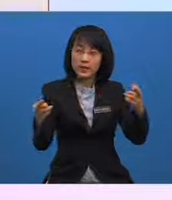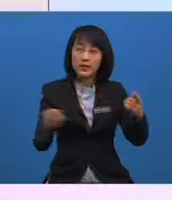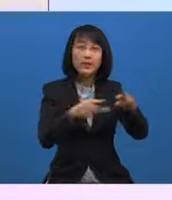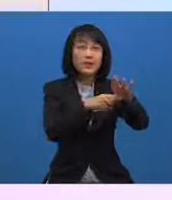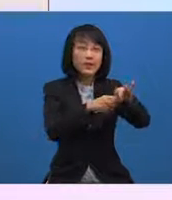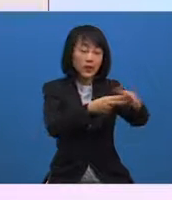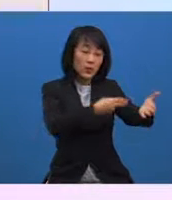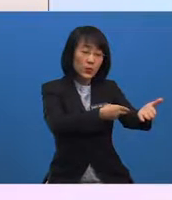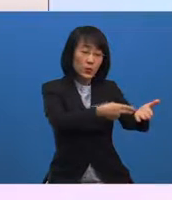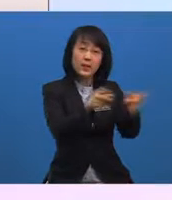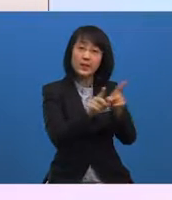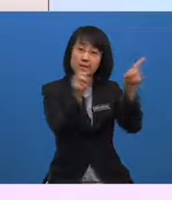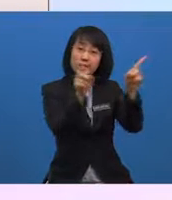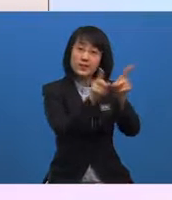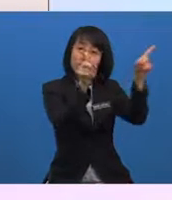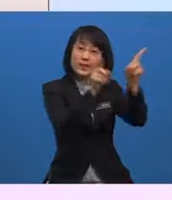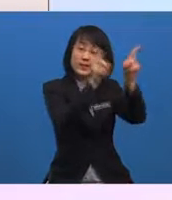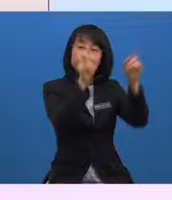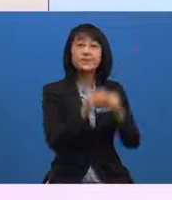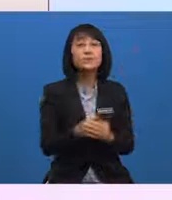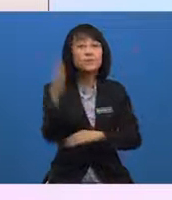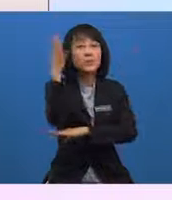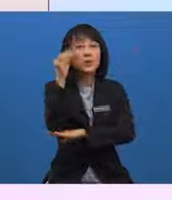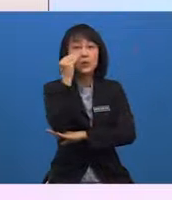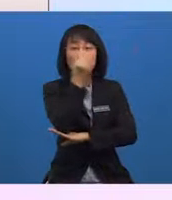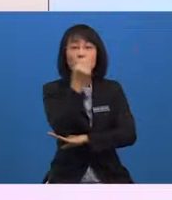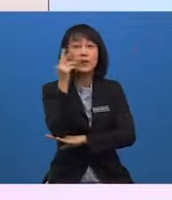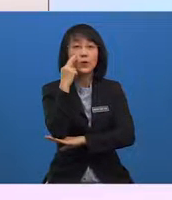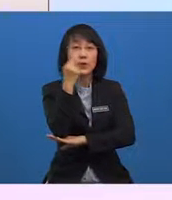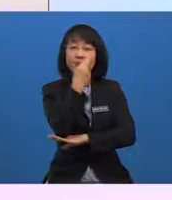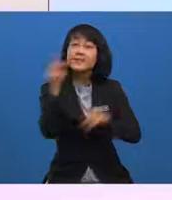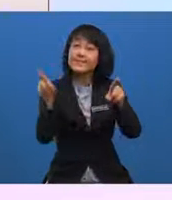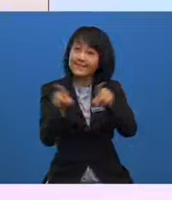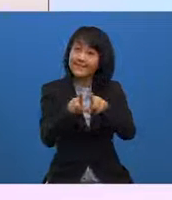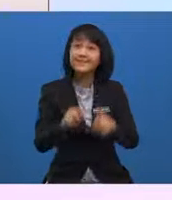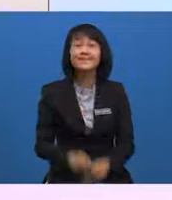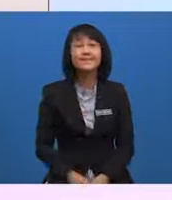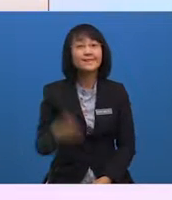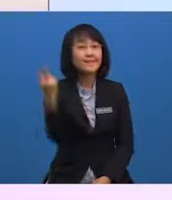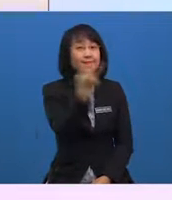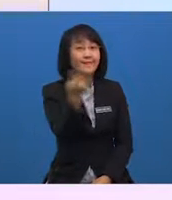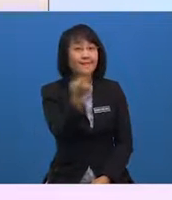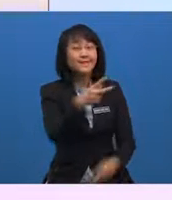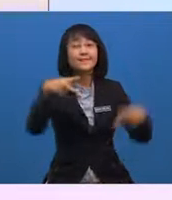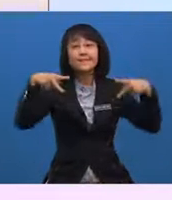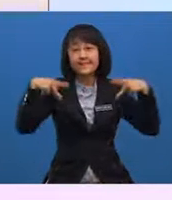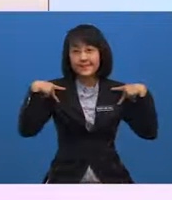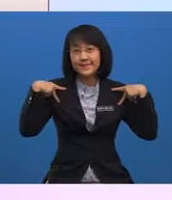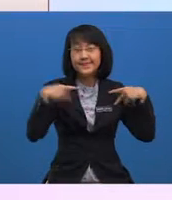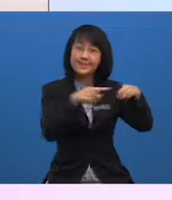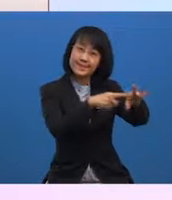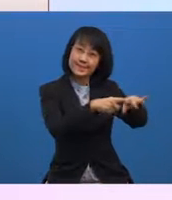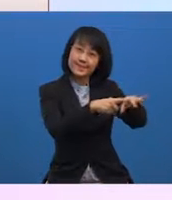berurat jejala. Begitu juga dengan pokok bunga ros. Jadi, kedua-duanya mempunyai jenis daun yang